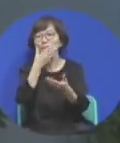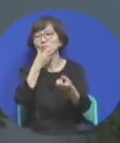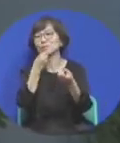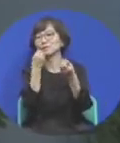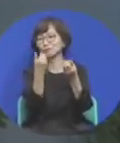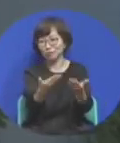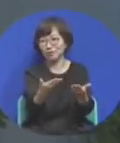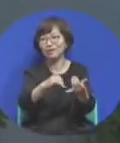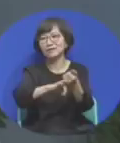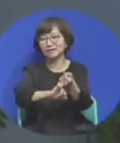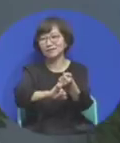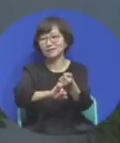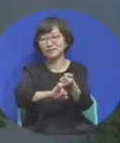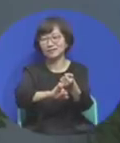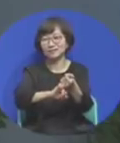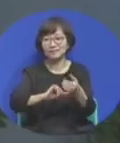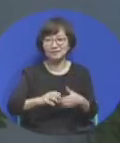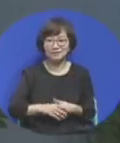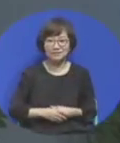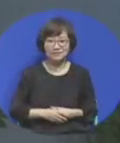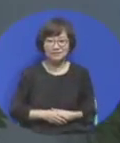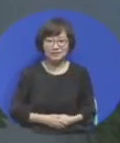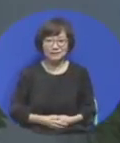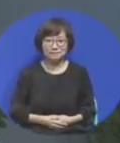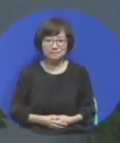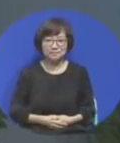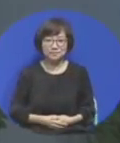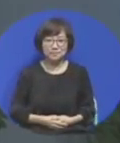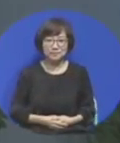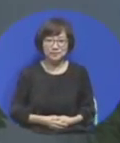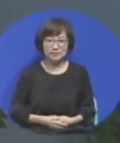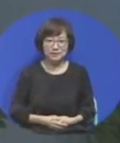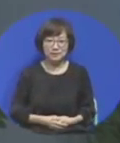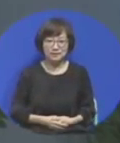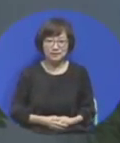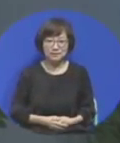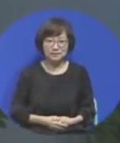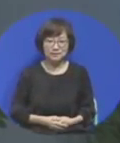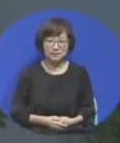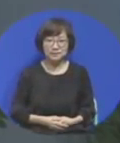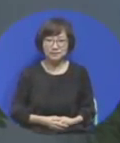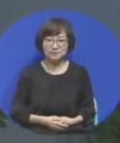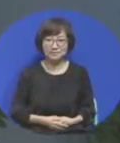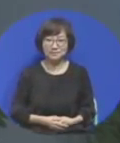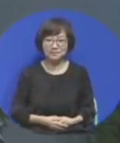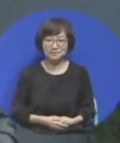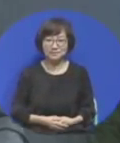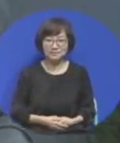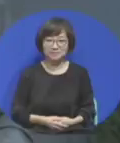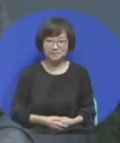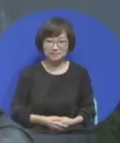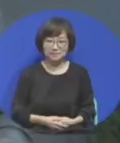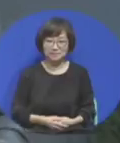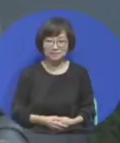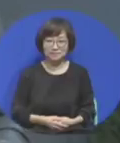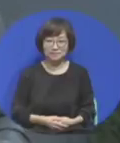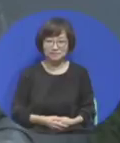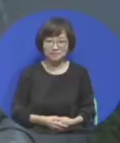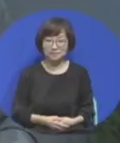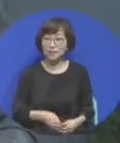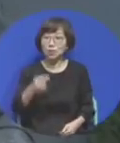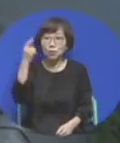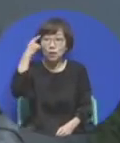who helps you and supports you? I will bless them. 그거는 뭡니까? What is that? 하나님의 편견이 아닙니다. It's not the prejudice of God. 그래야만